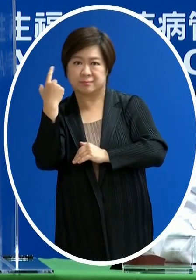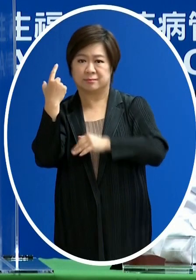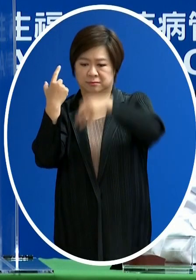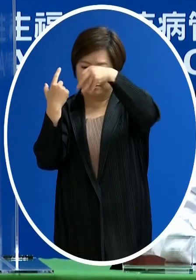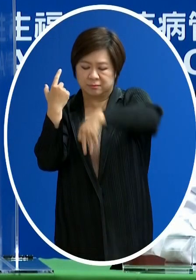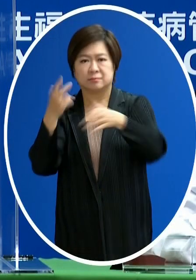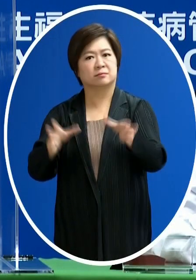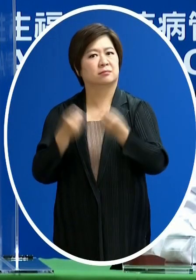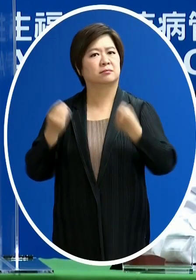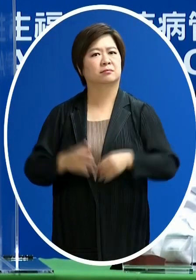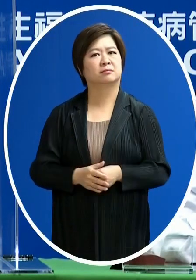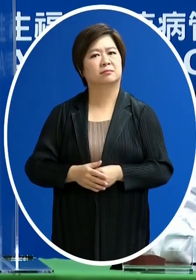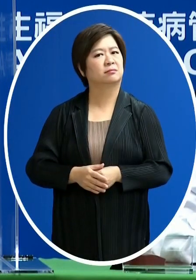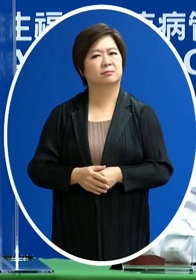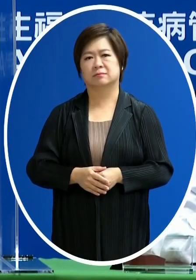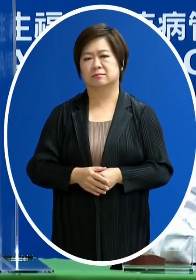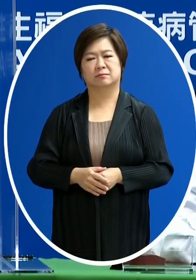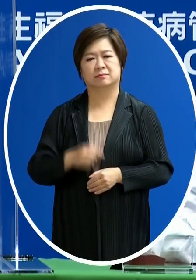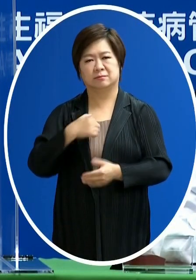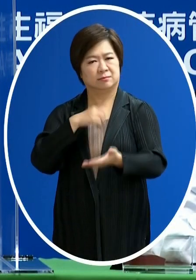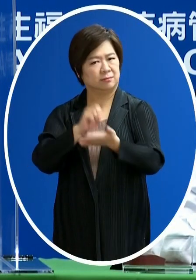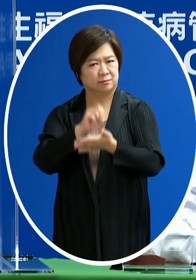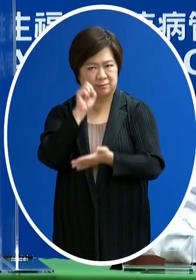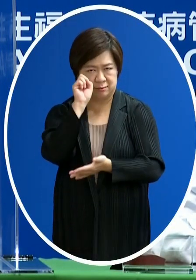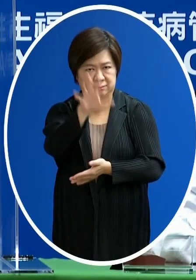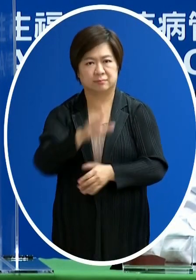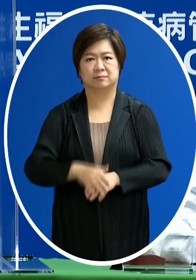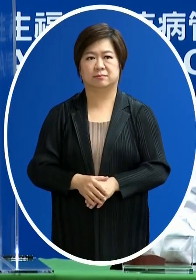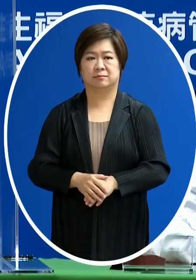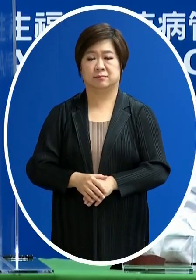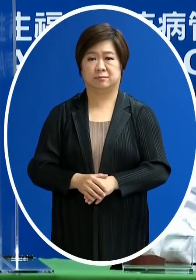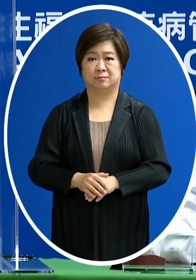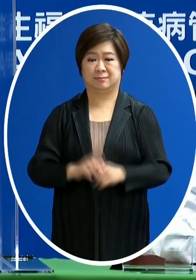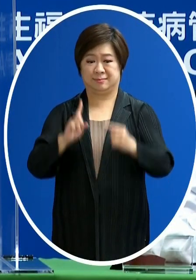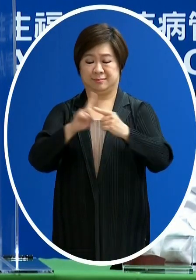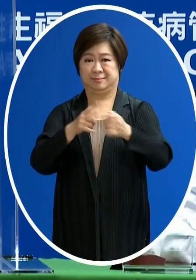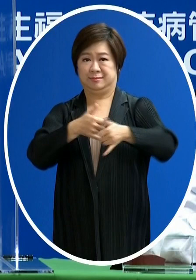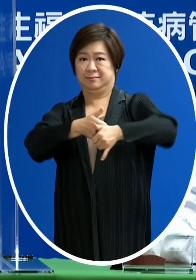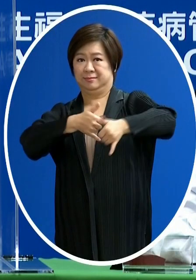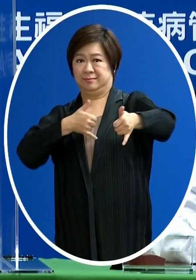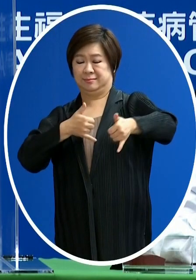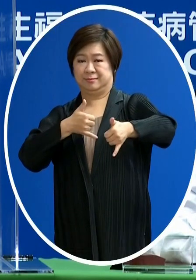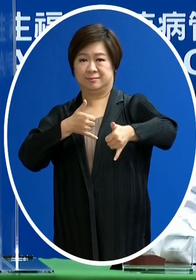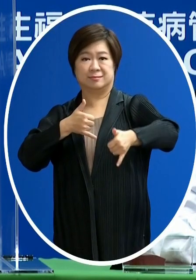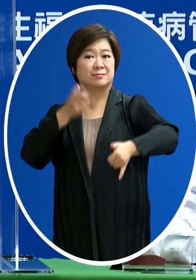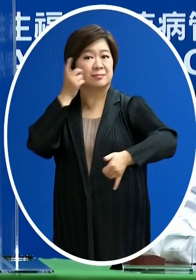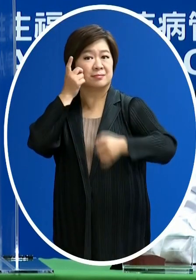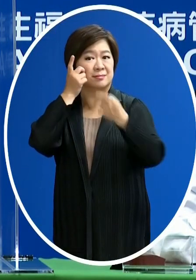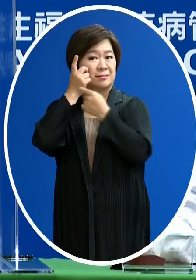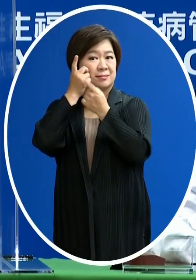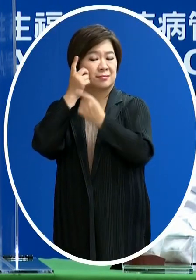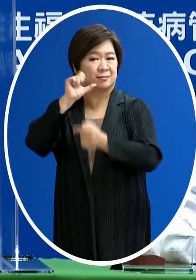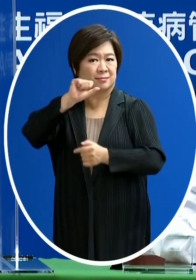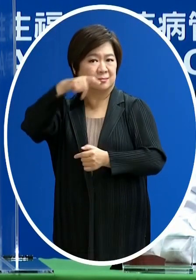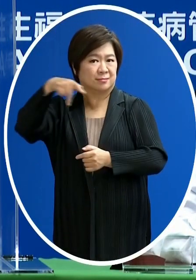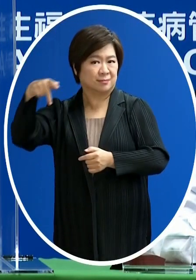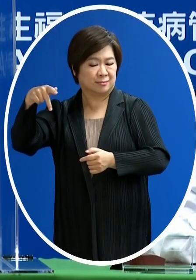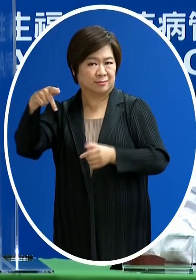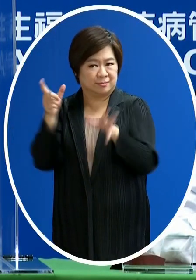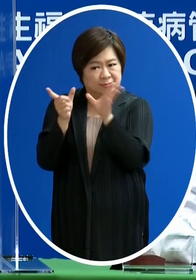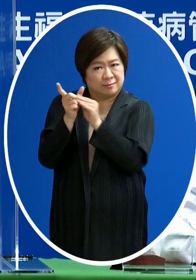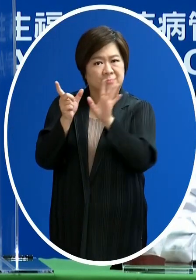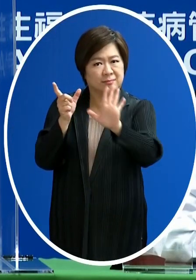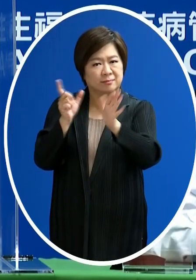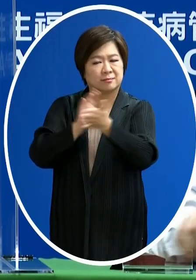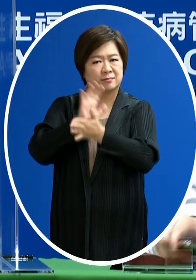问题是我们实验室还是跟大家报告，我们这个这个社交距离的 app。好，到一个程度，好，我们大概也会来取